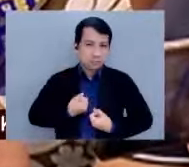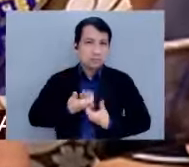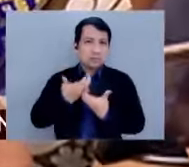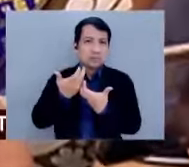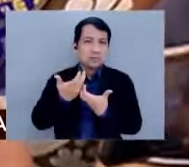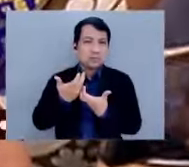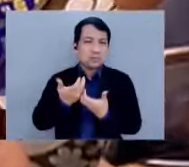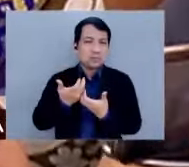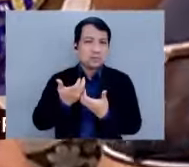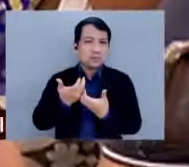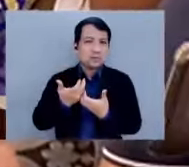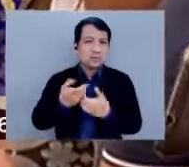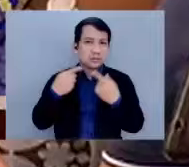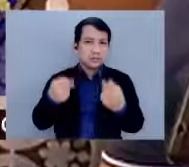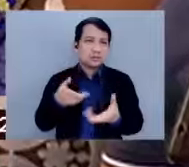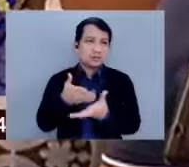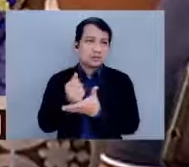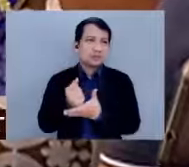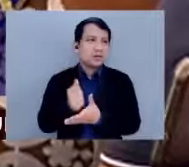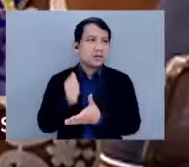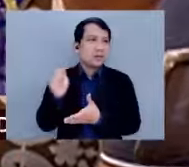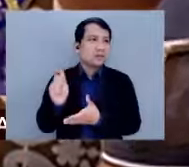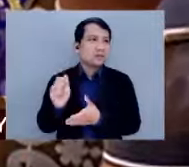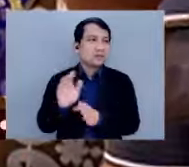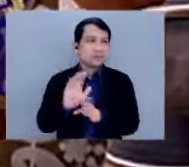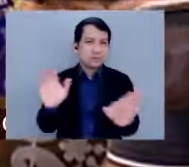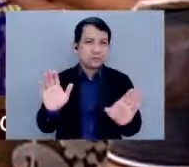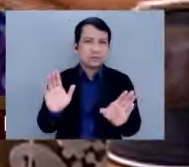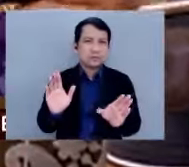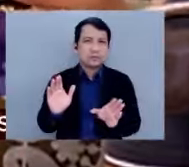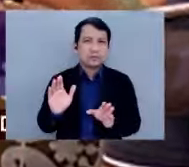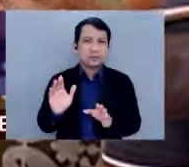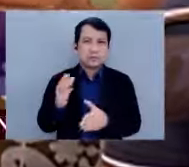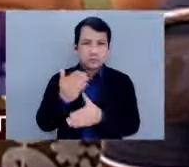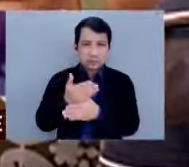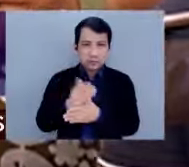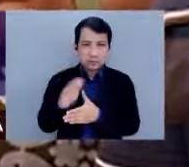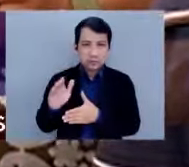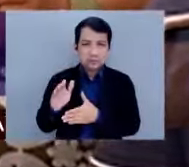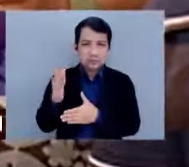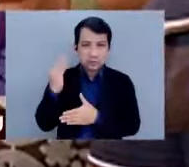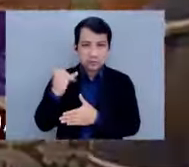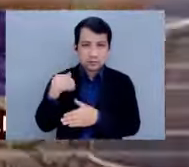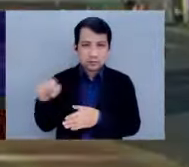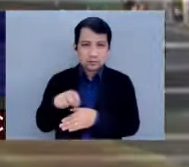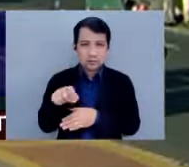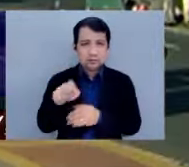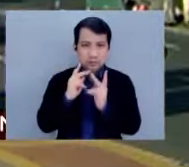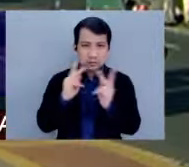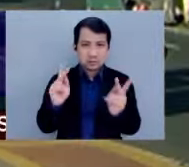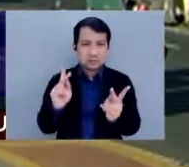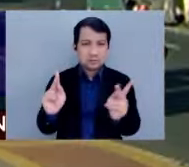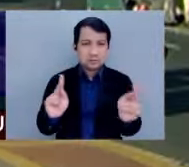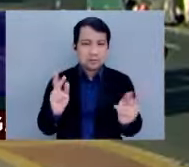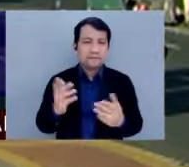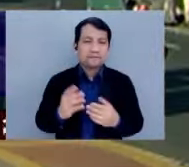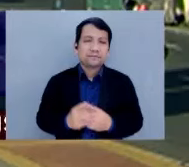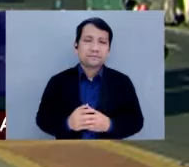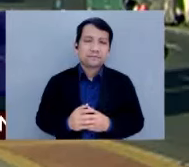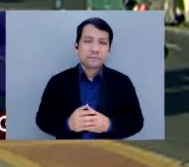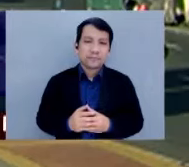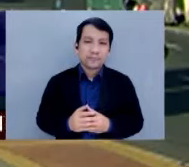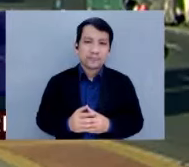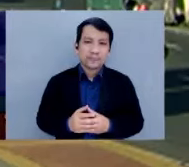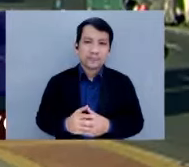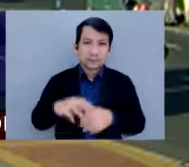yung kanilang karapatan, no? Pero wag naman sanang maapektuhan yung mga traveling public natin, no? Na-impound ng